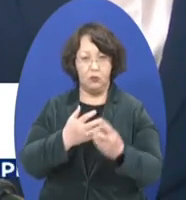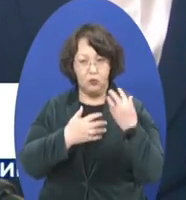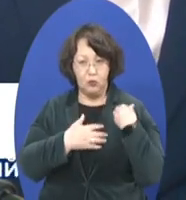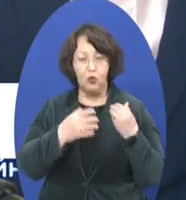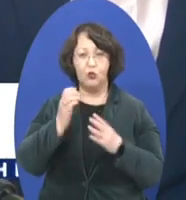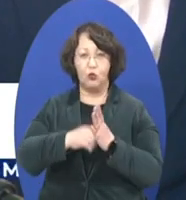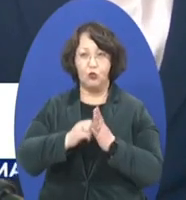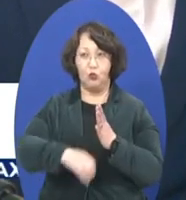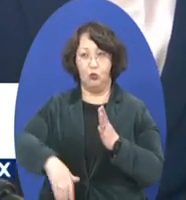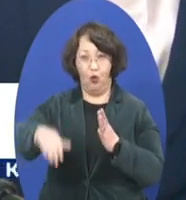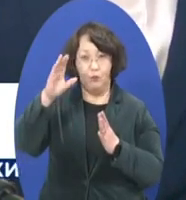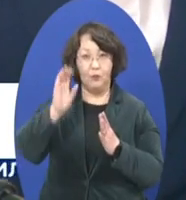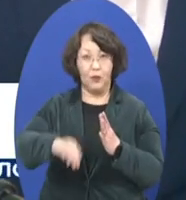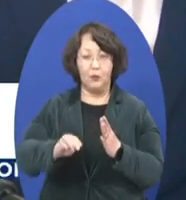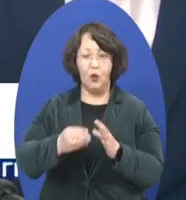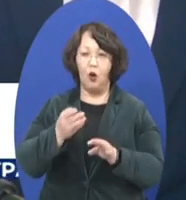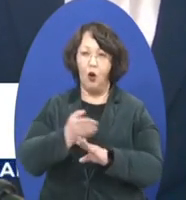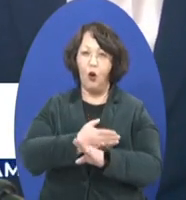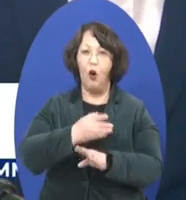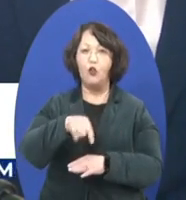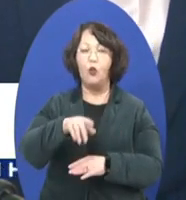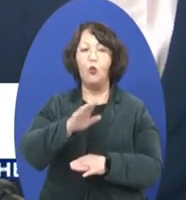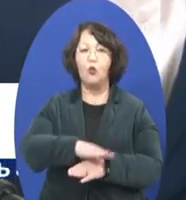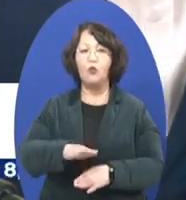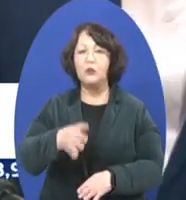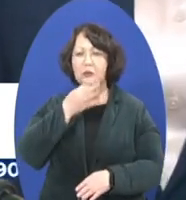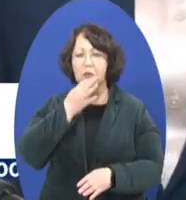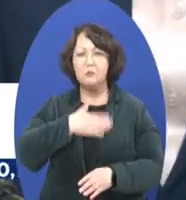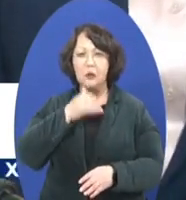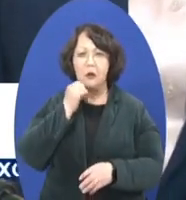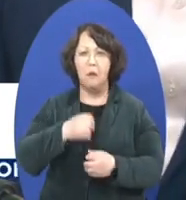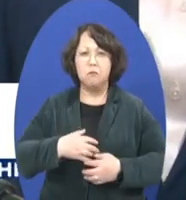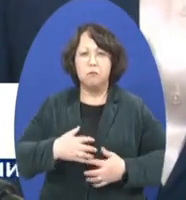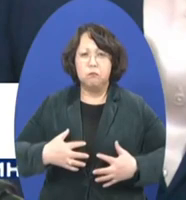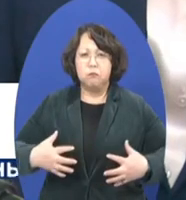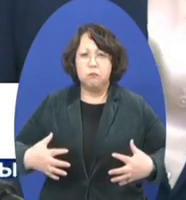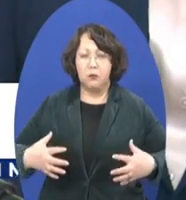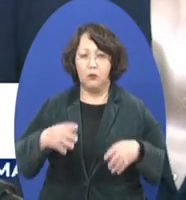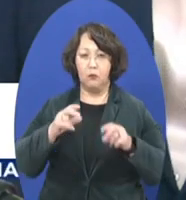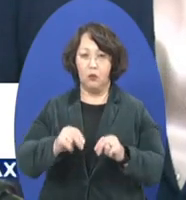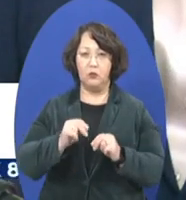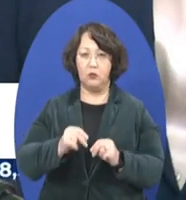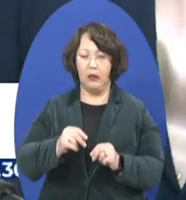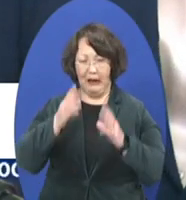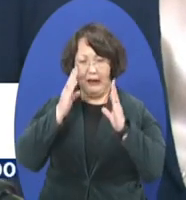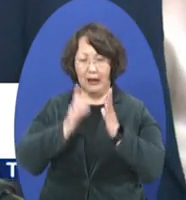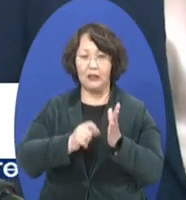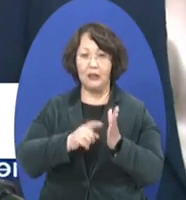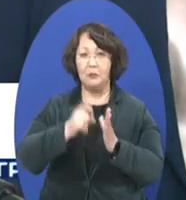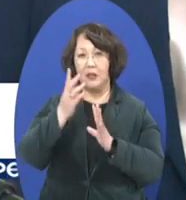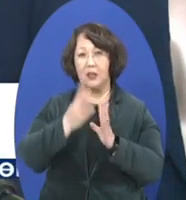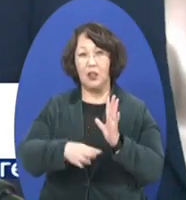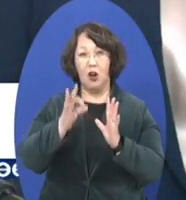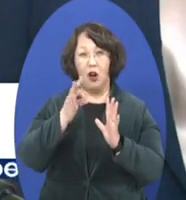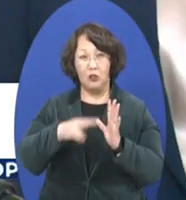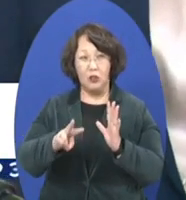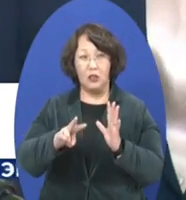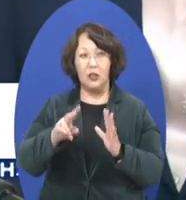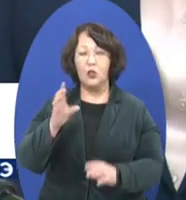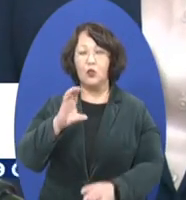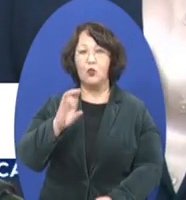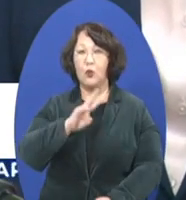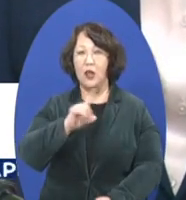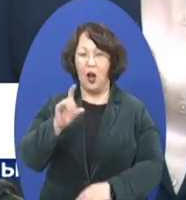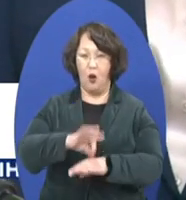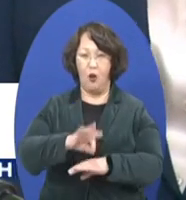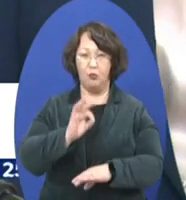маань хэд таргалалттай болчоод байна гэдэгт одоо нийгмээр анхаарах цаг болцсон. 1990-ад оны үед зах зээл эхэлж хахад бид нар сүрийн өвчний гаралтаар